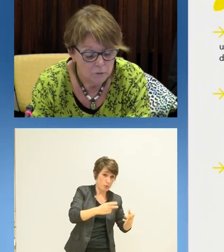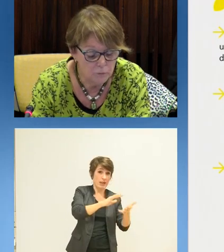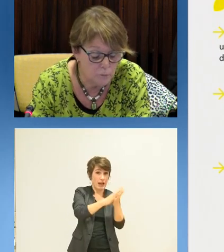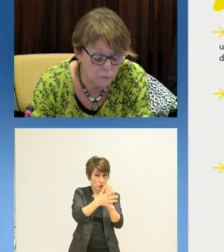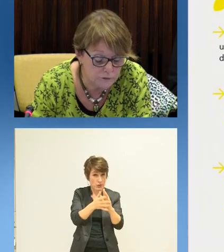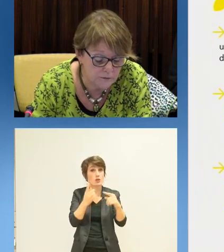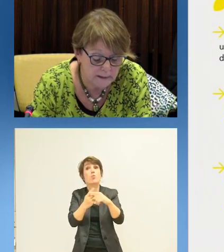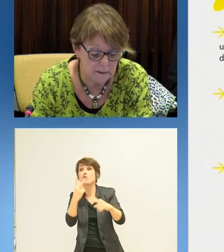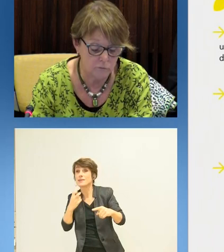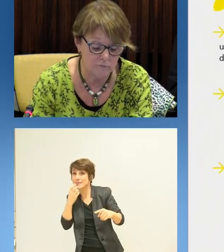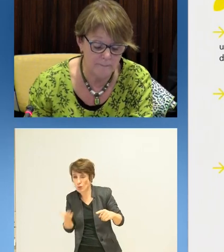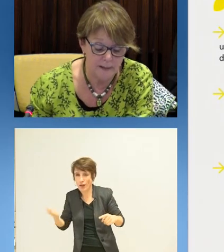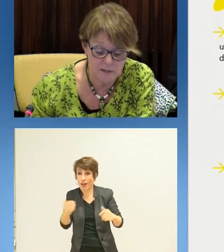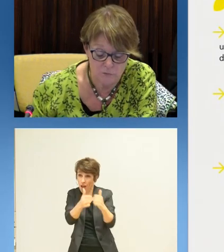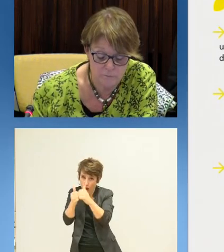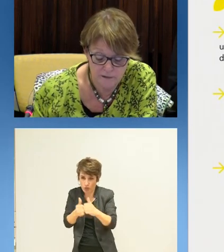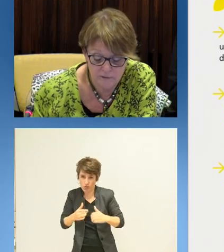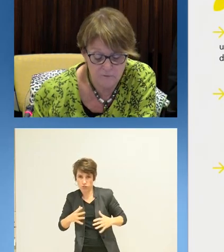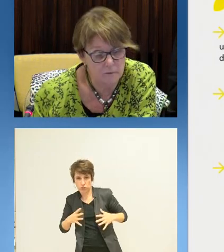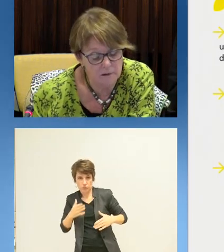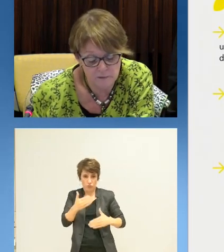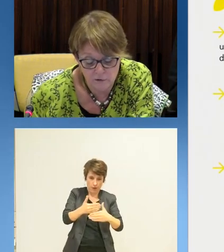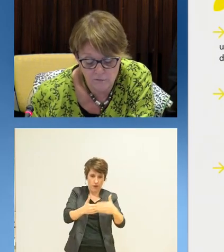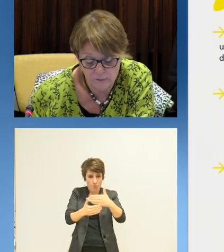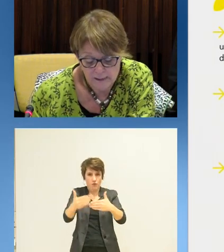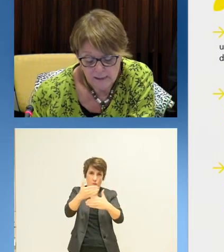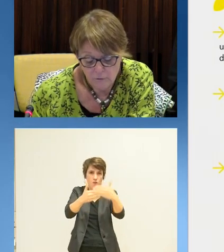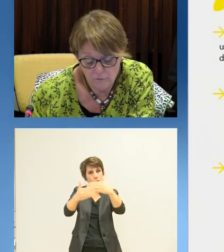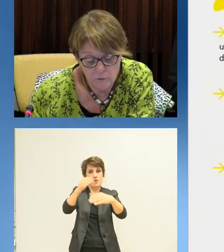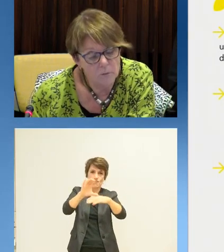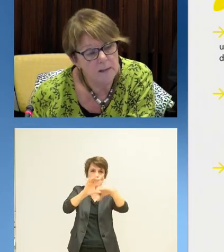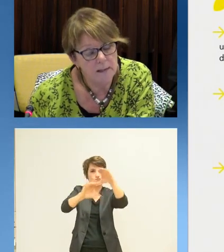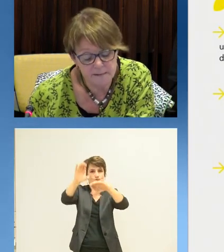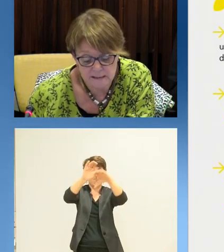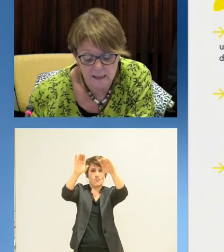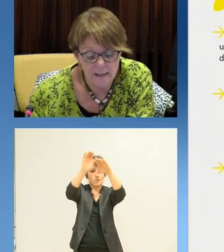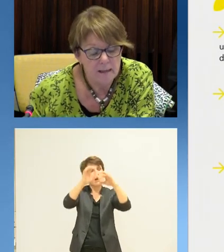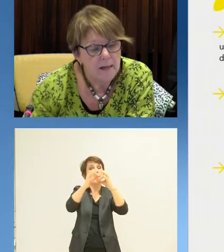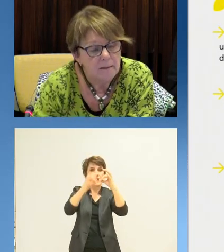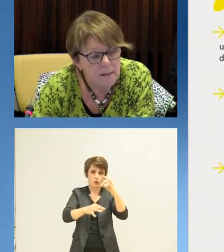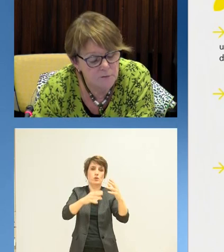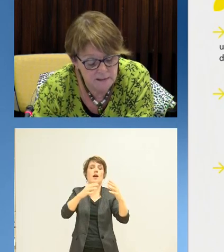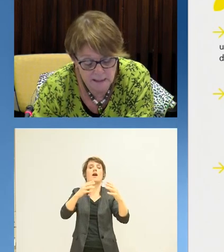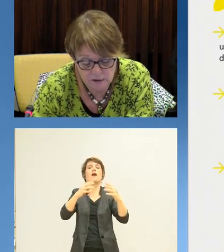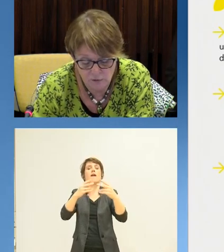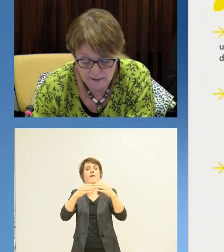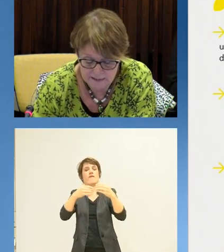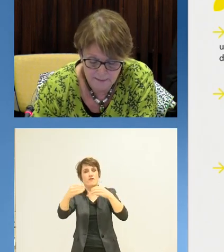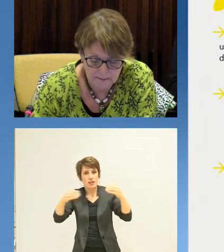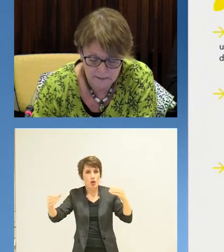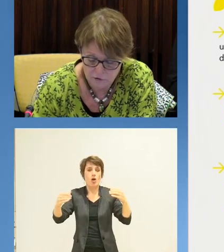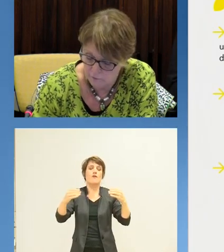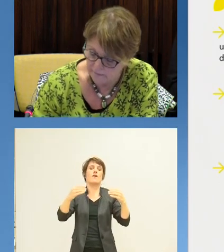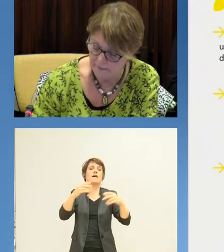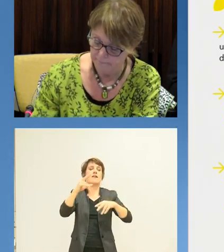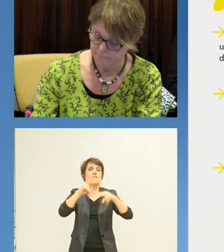que nous pourrons continuer à écrire de nouvelles pages de bien vivre dans les villes neuves ou vo et à mistral et aussi à echirolles et à saint